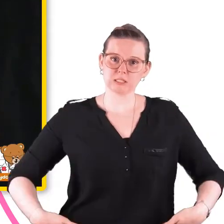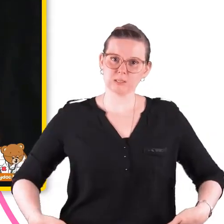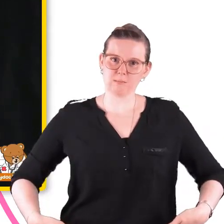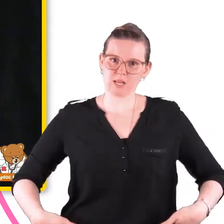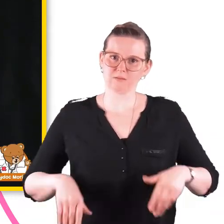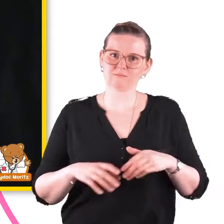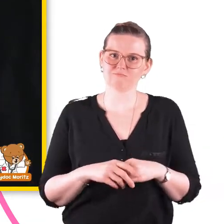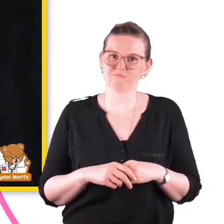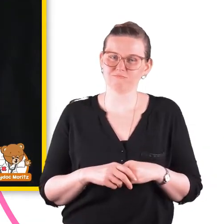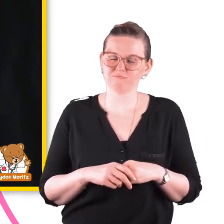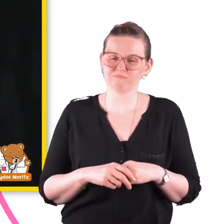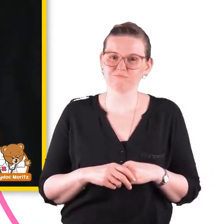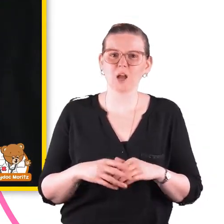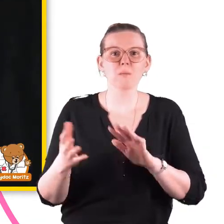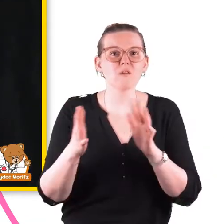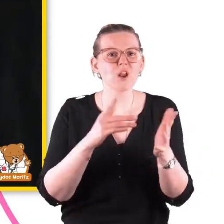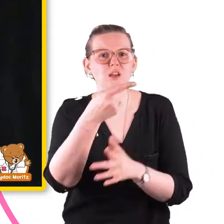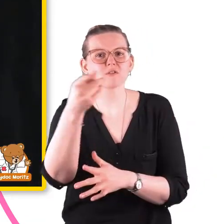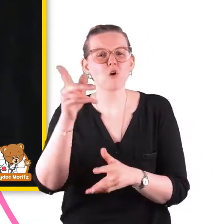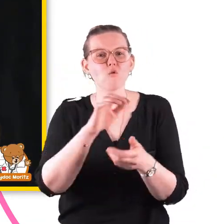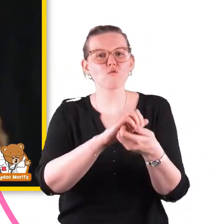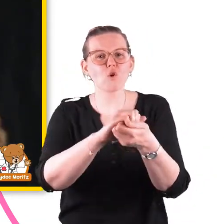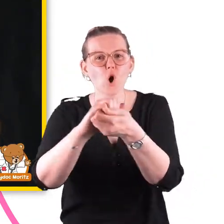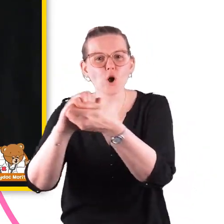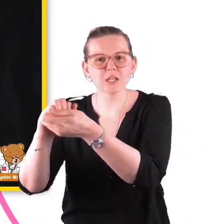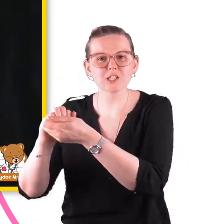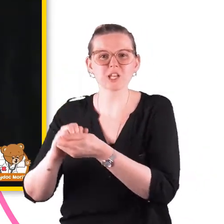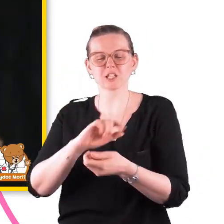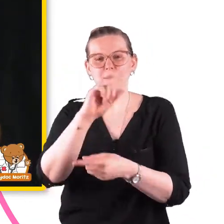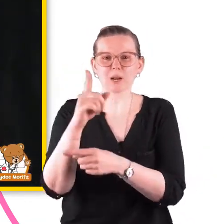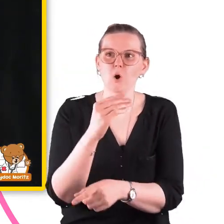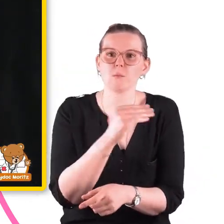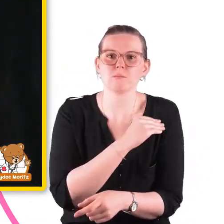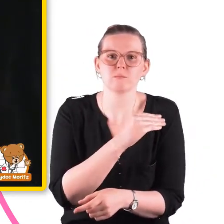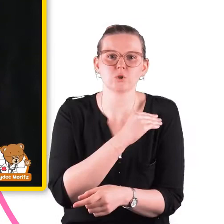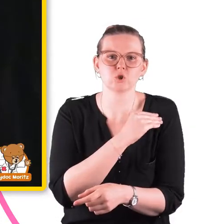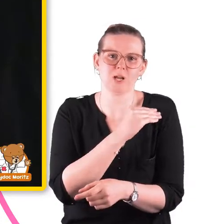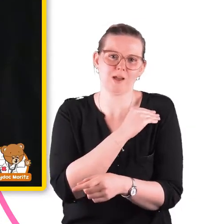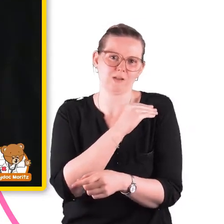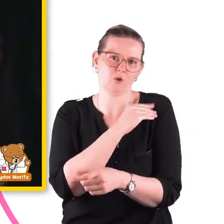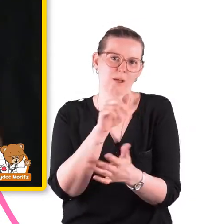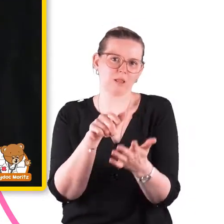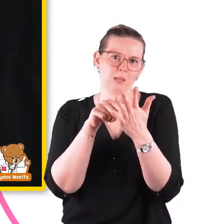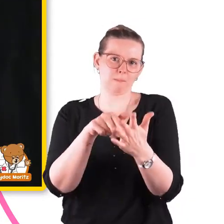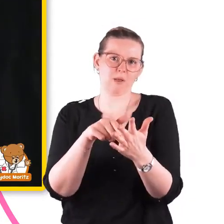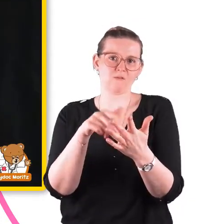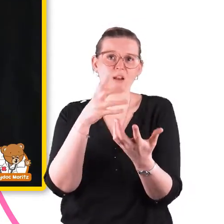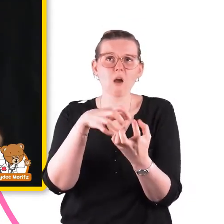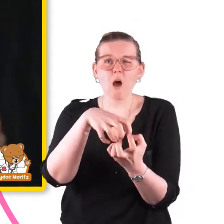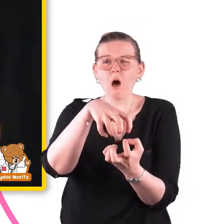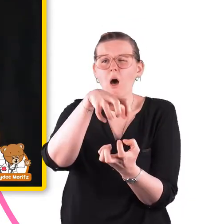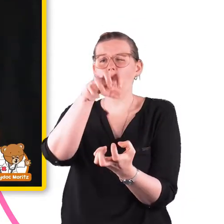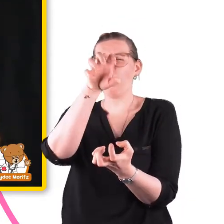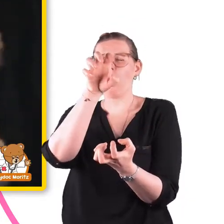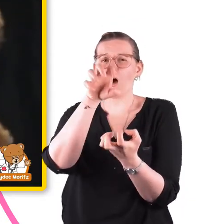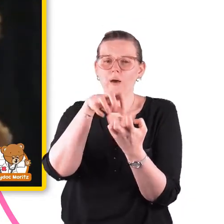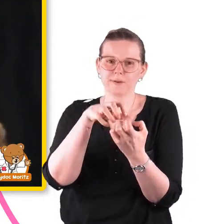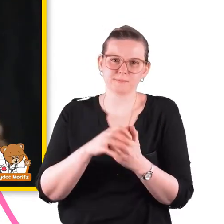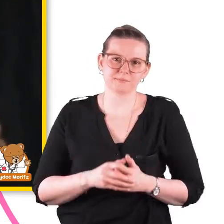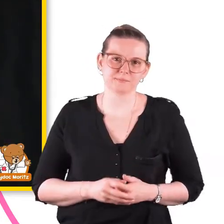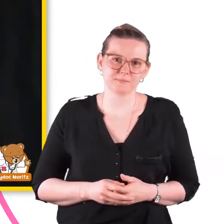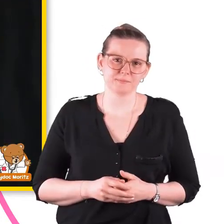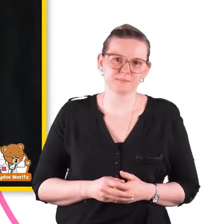Disziplin. Aber vielleicht hat man ja Freunde, die einem da auch immer drauf hinweisen könnten, wenn man zu viel gähnt.